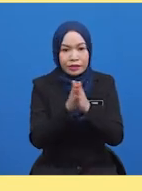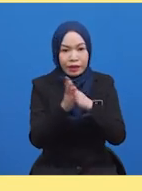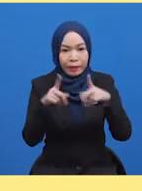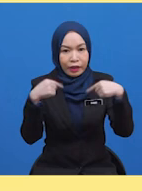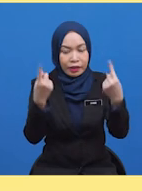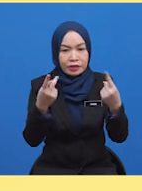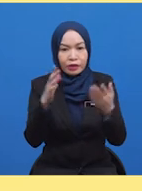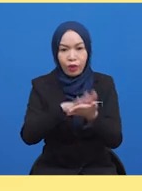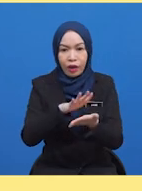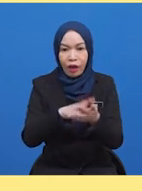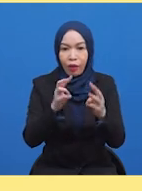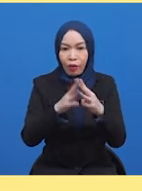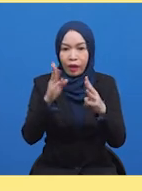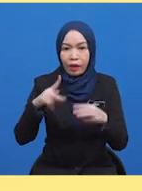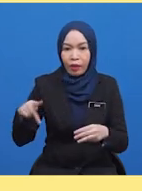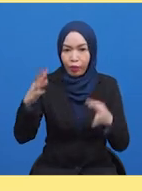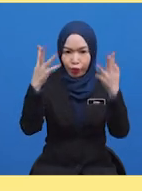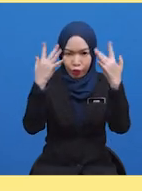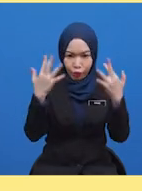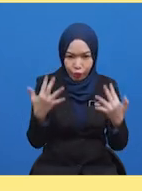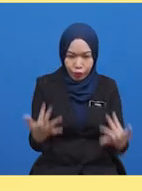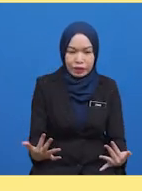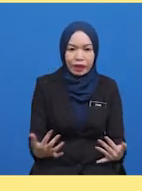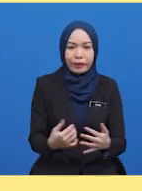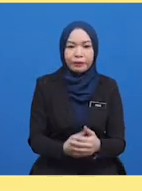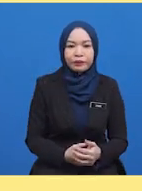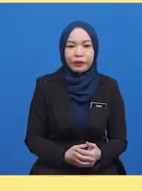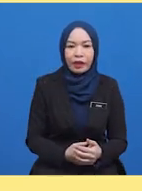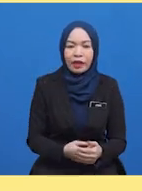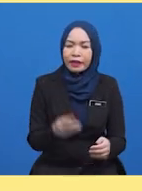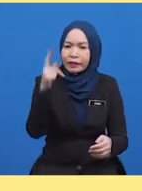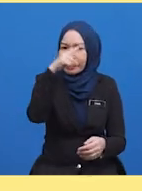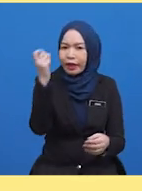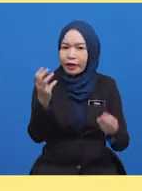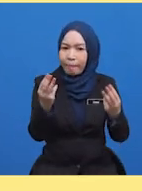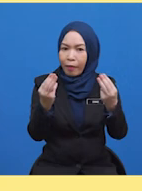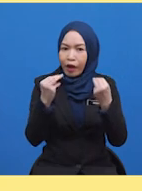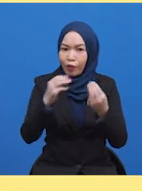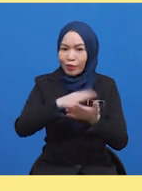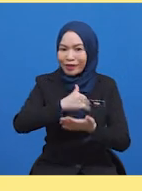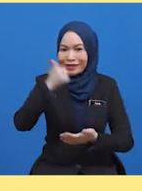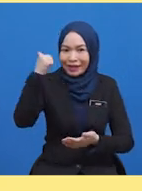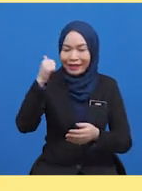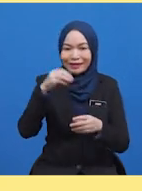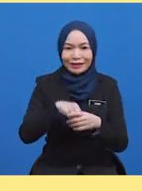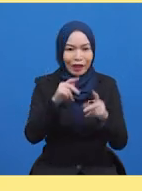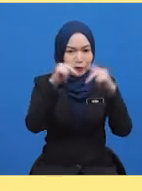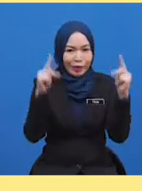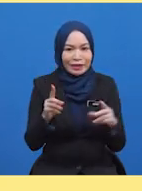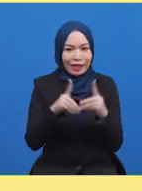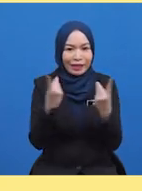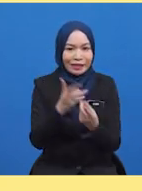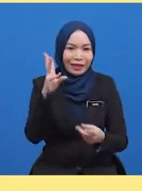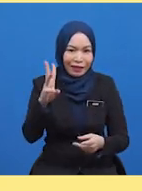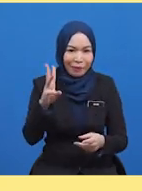lebat kerana keinginannya maho berjaya dalam peperiksaan darjah 6 data